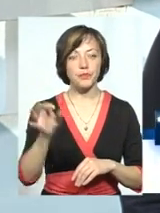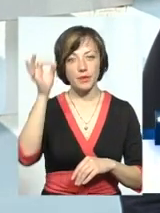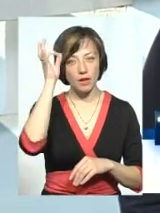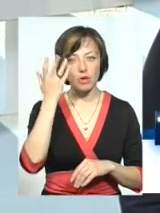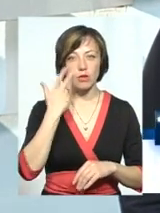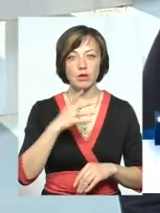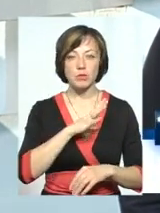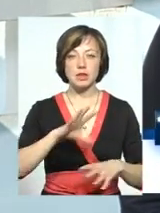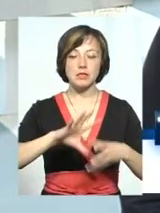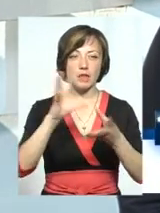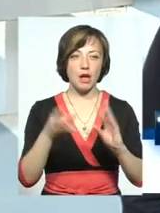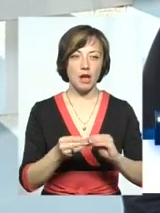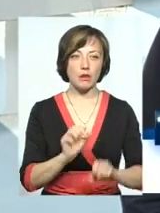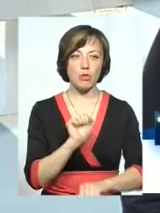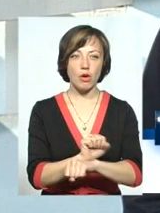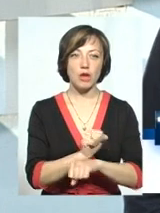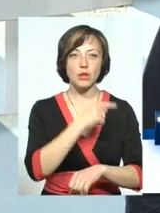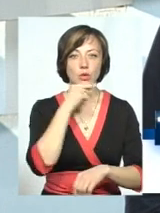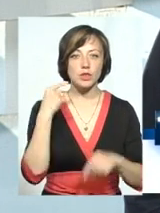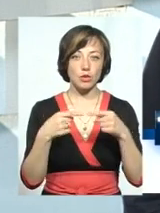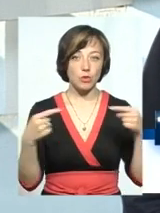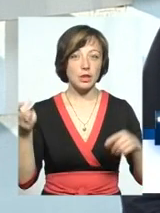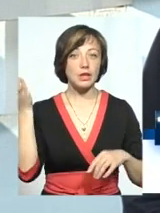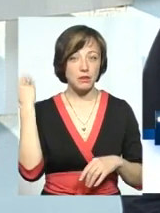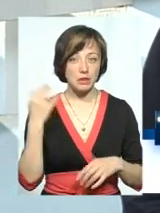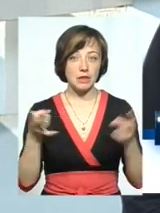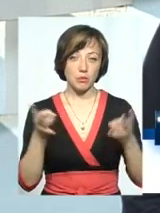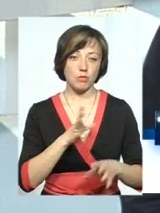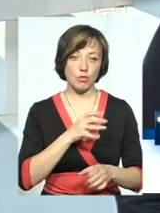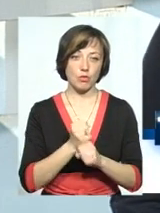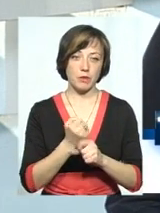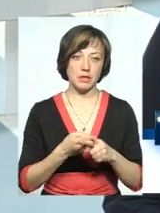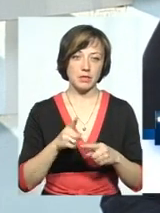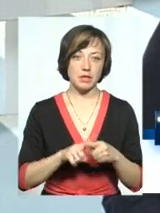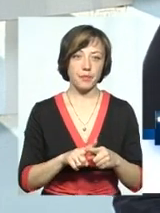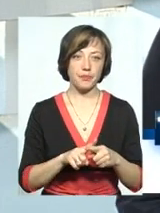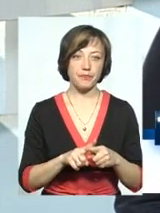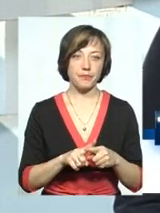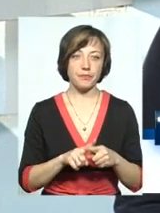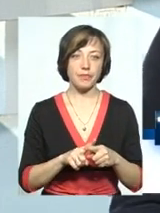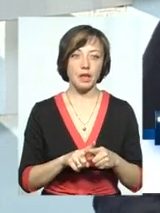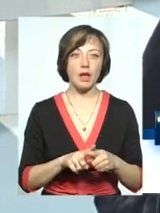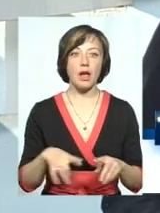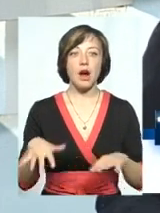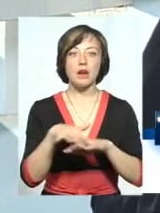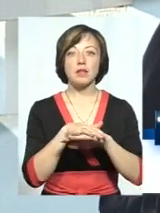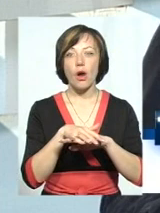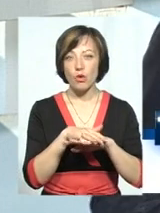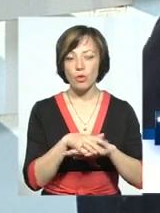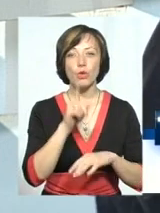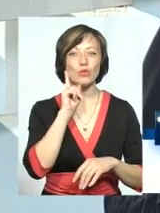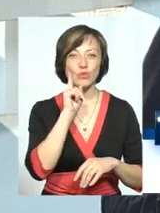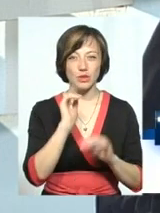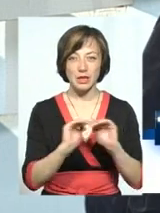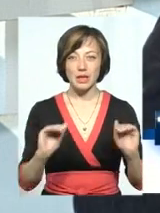коли були загальні блокади російських товарів. Тоді потрібно було це робити. Народу, особливо підліткам, дали